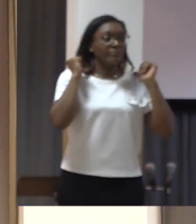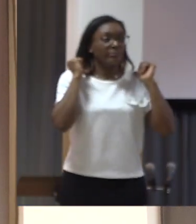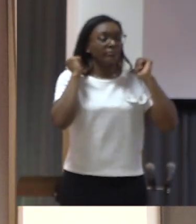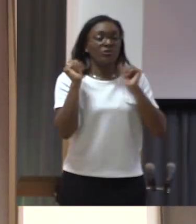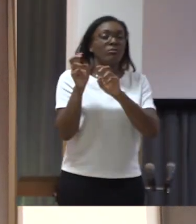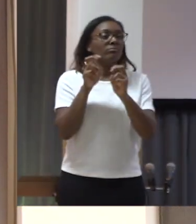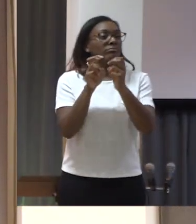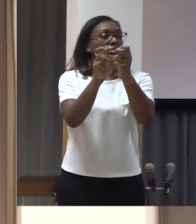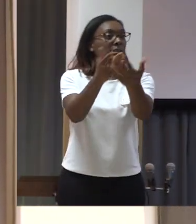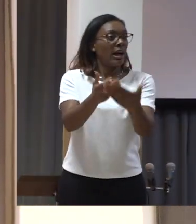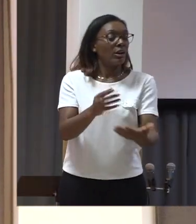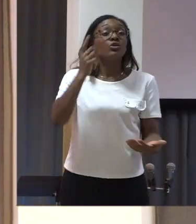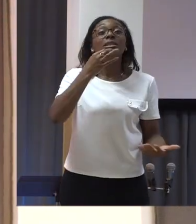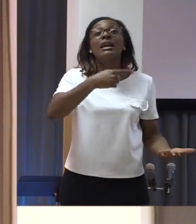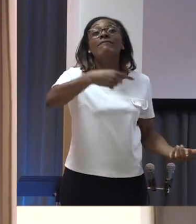pas « allez »,